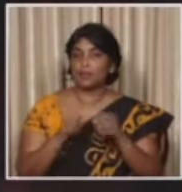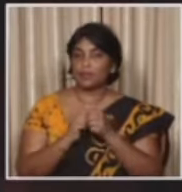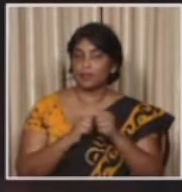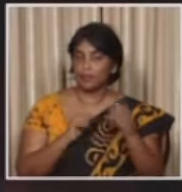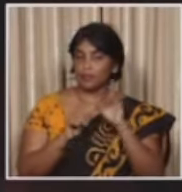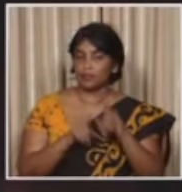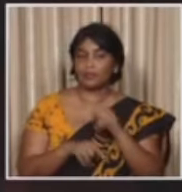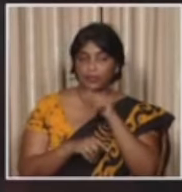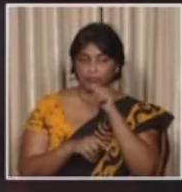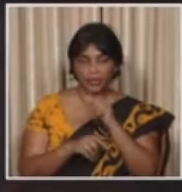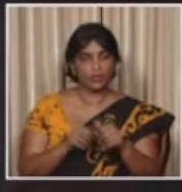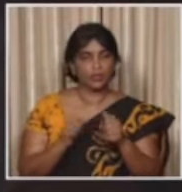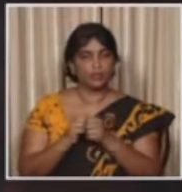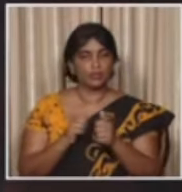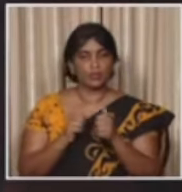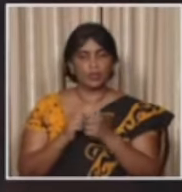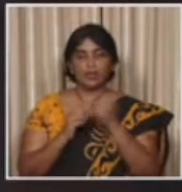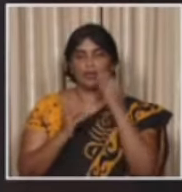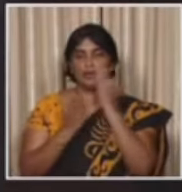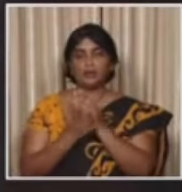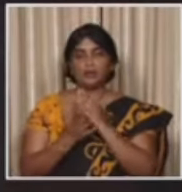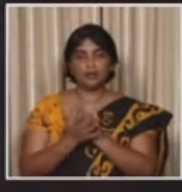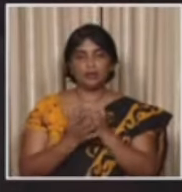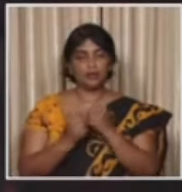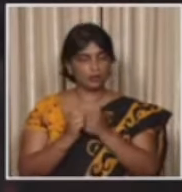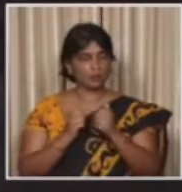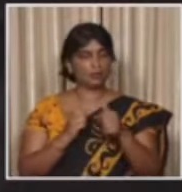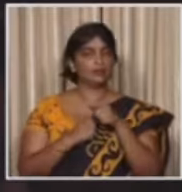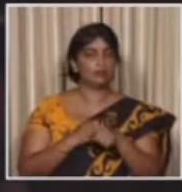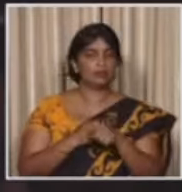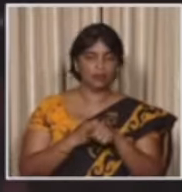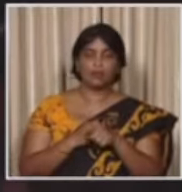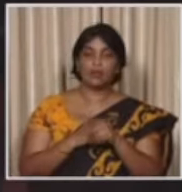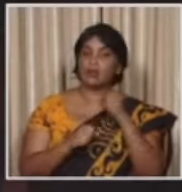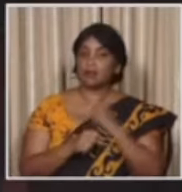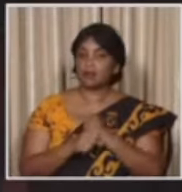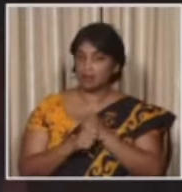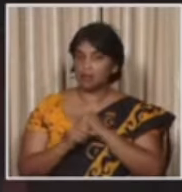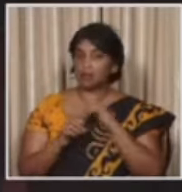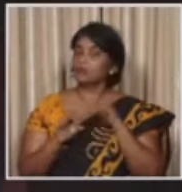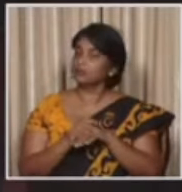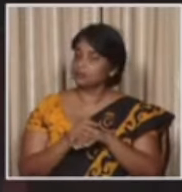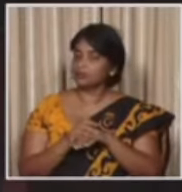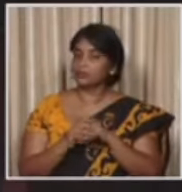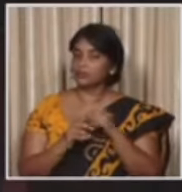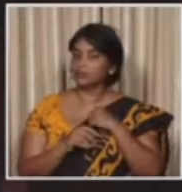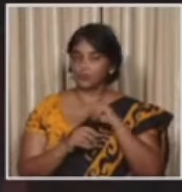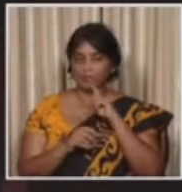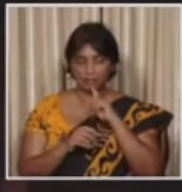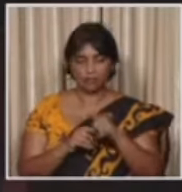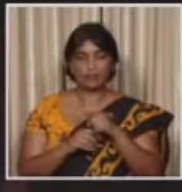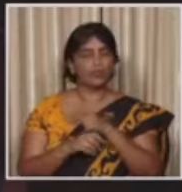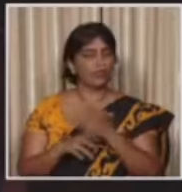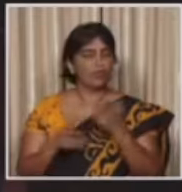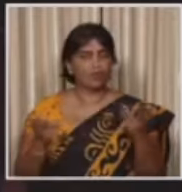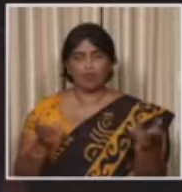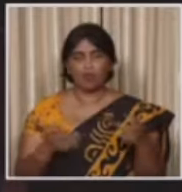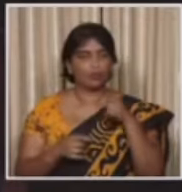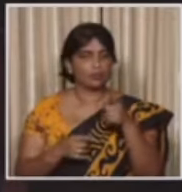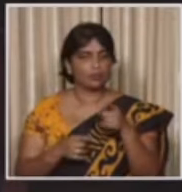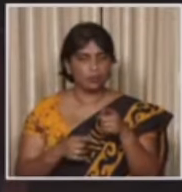ඕන. ඇත්ත වශයෙන්ම අද මේ විවාදයේදී රජයේ පාර්ශ්වෙන් මම ඉල්ලීමක් කරනවා. මොකද්ද